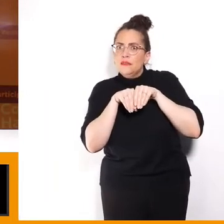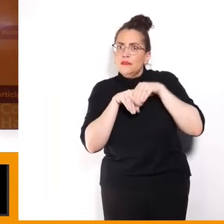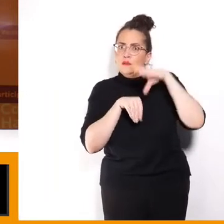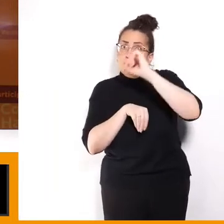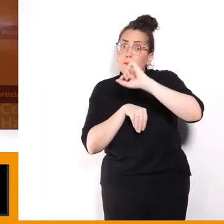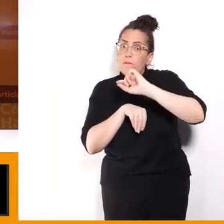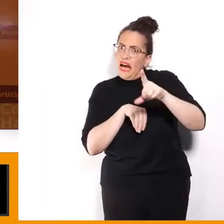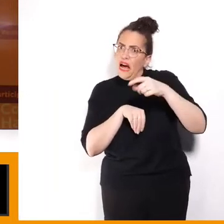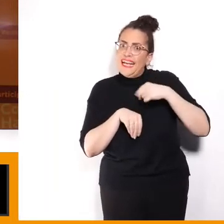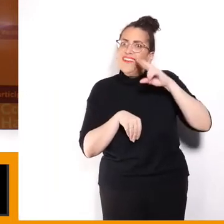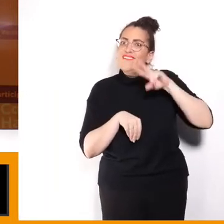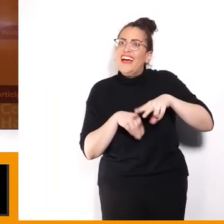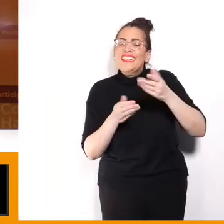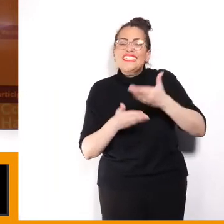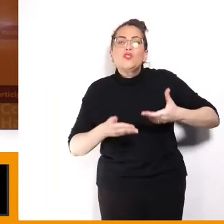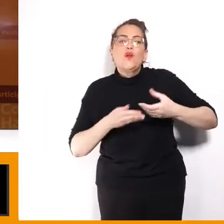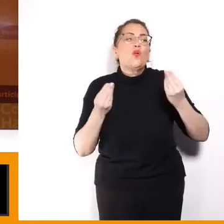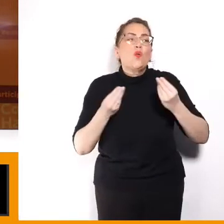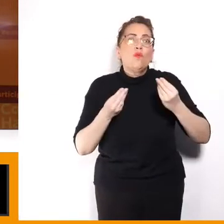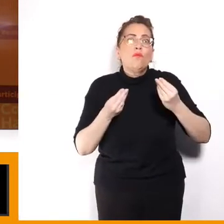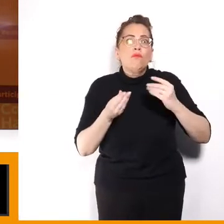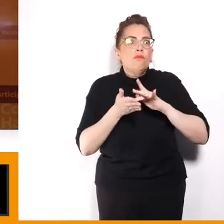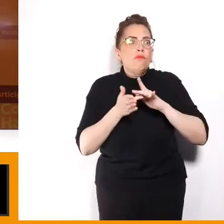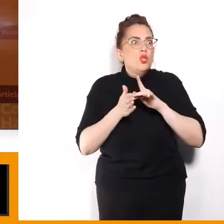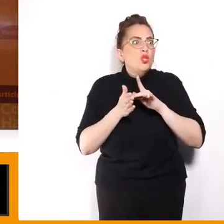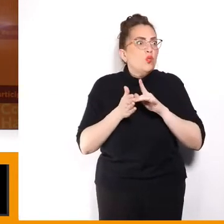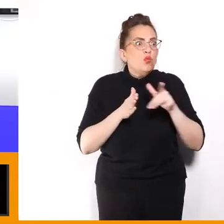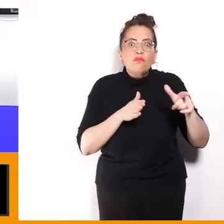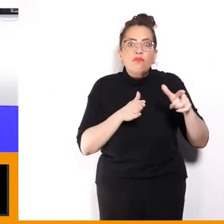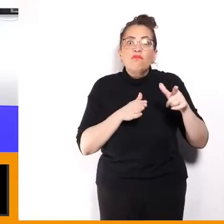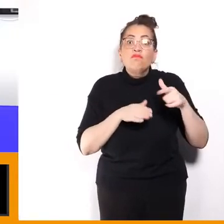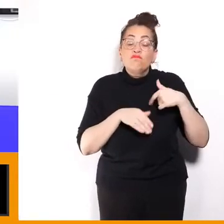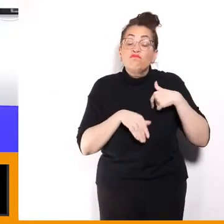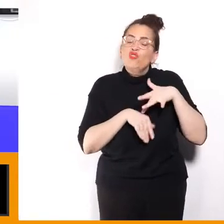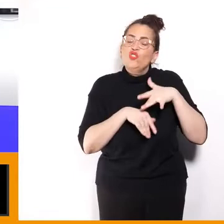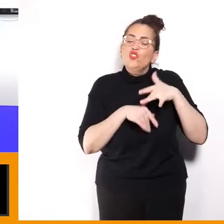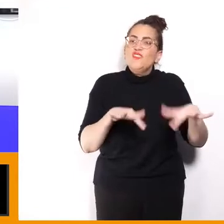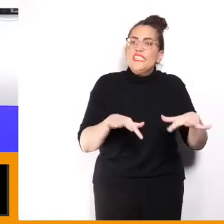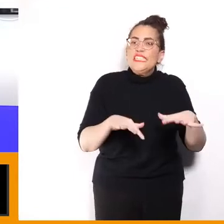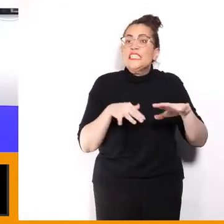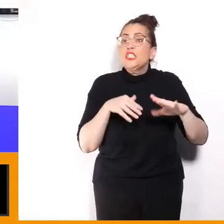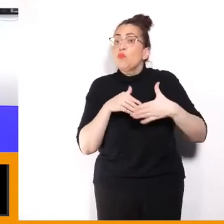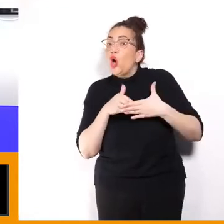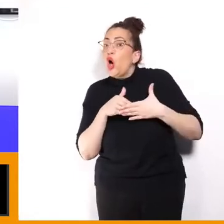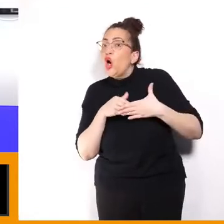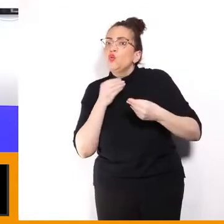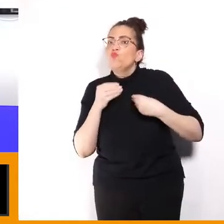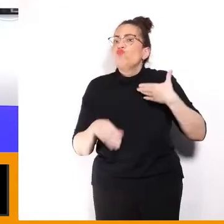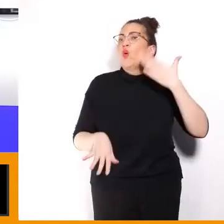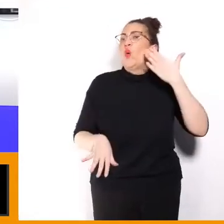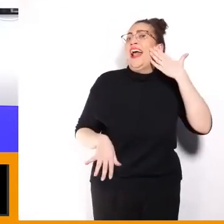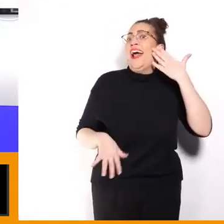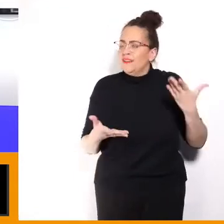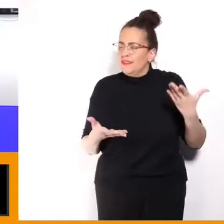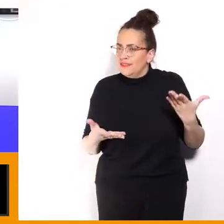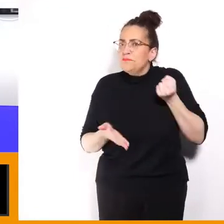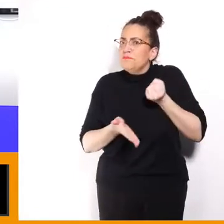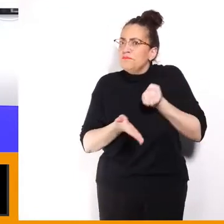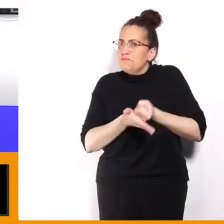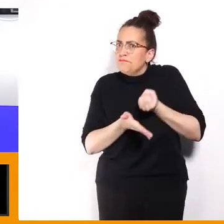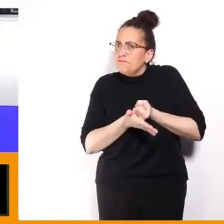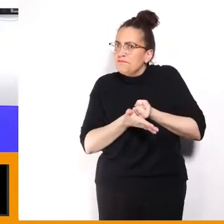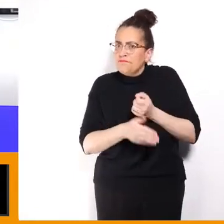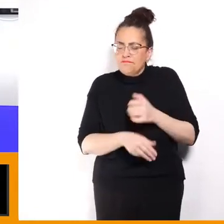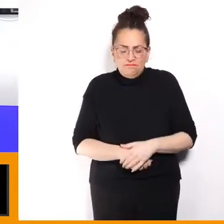rencontre partout. Tout le monde est concerné de façon directe ou indirecte. Ça, c'est le premier point. Deux, nous sommes quand même, on a quand même été